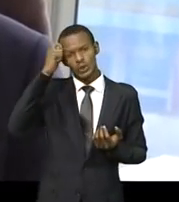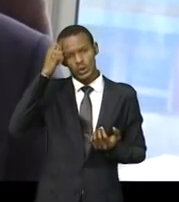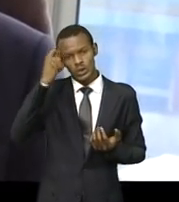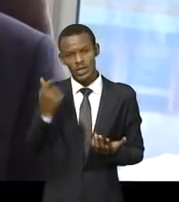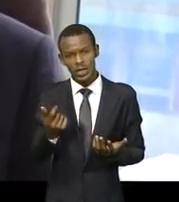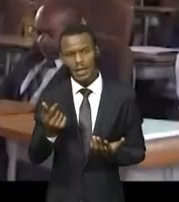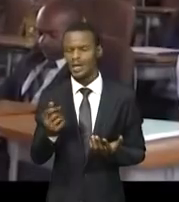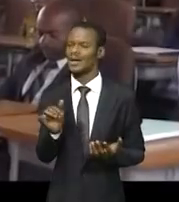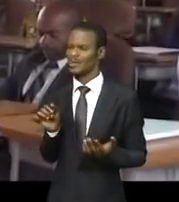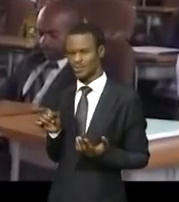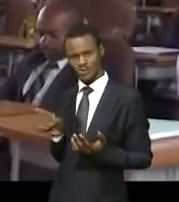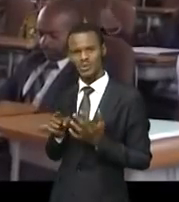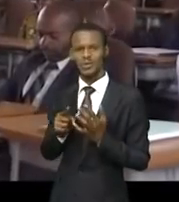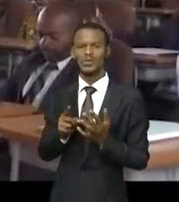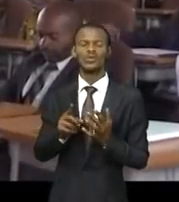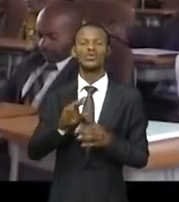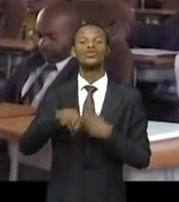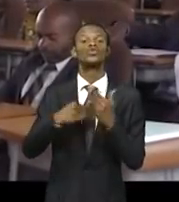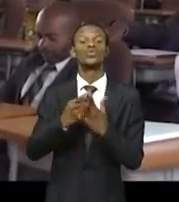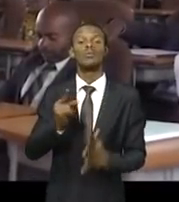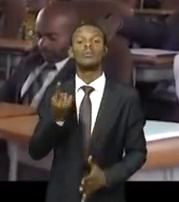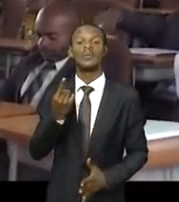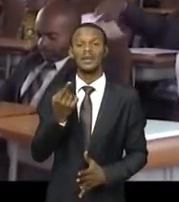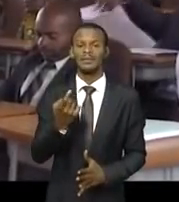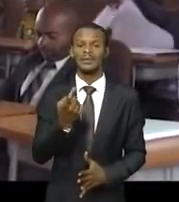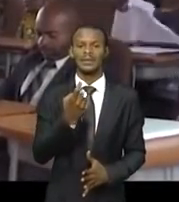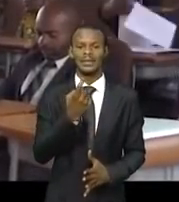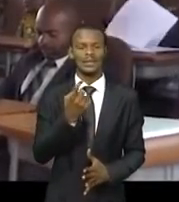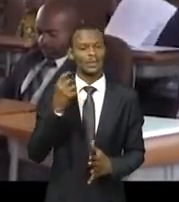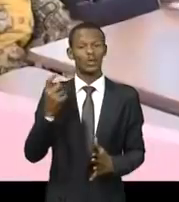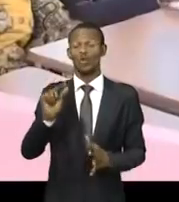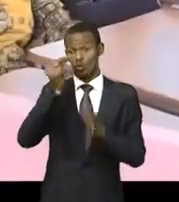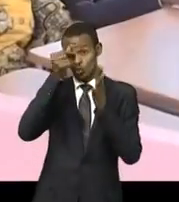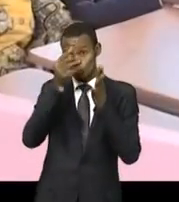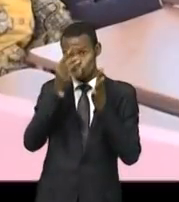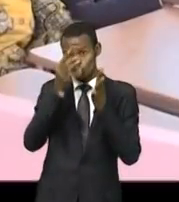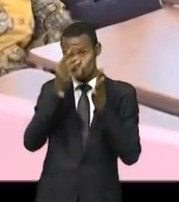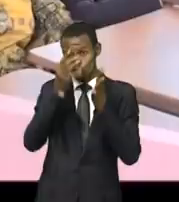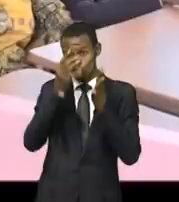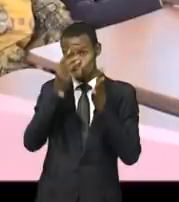tout premier gouverneur de l'histoire de notre pays à avoir échappé par 2 reprises à une motion